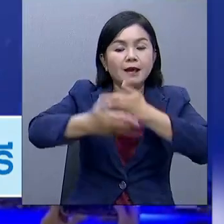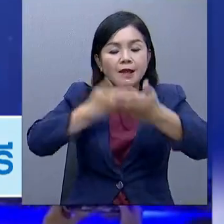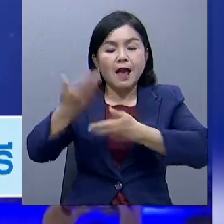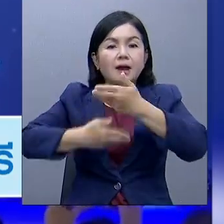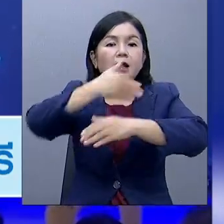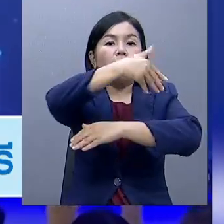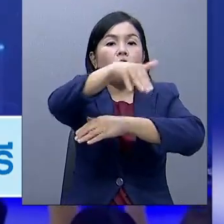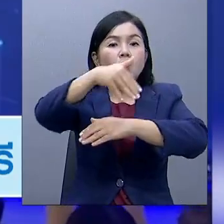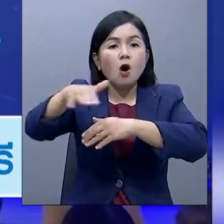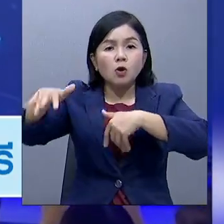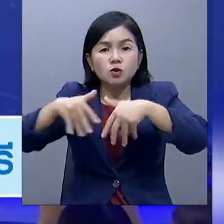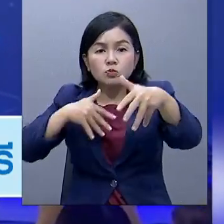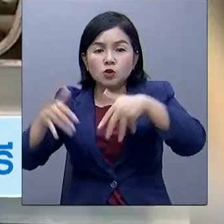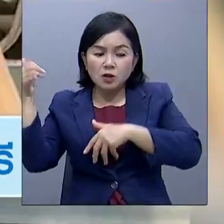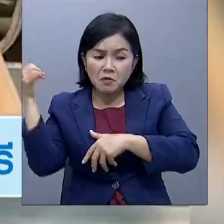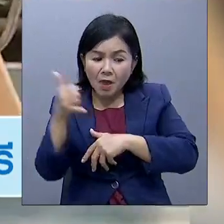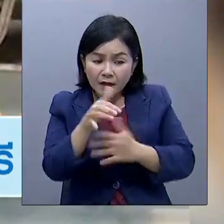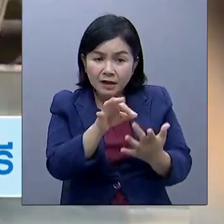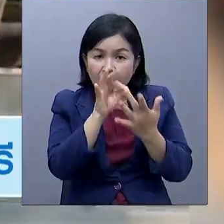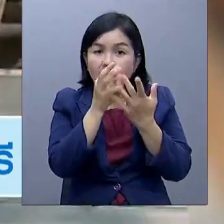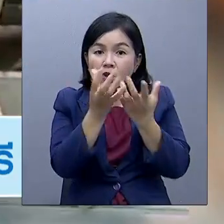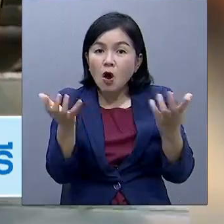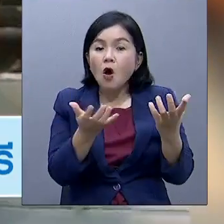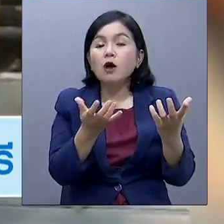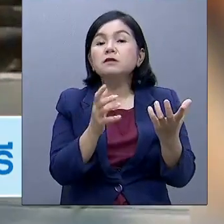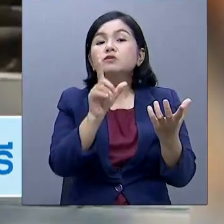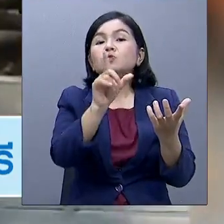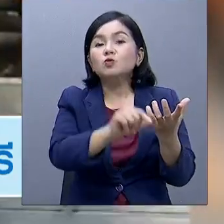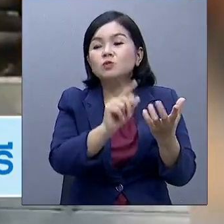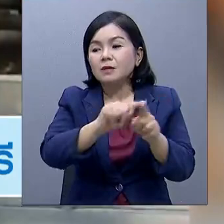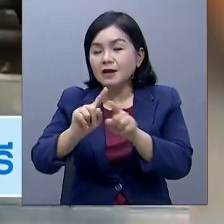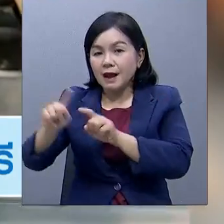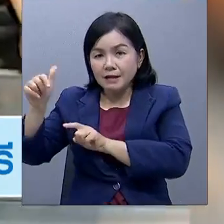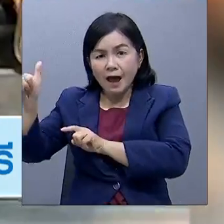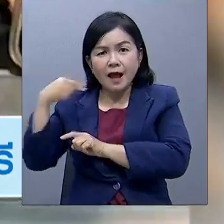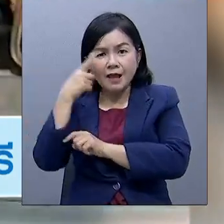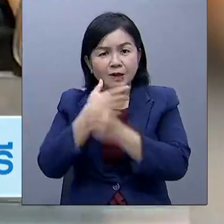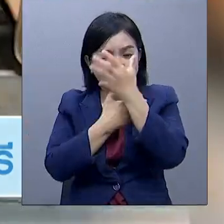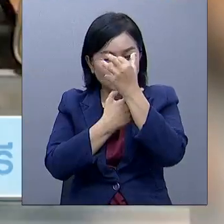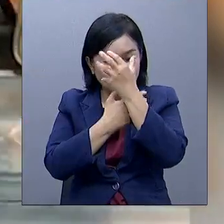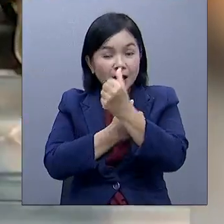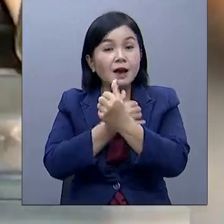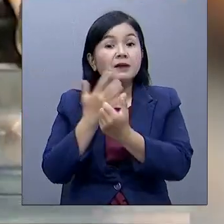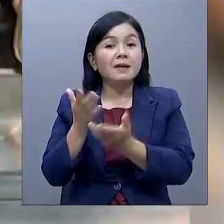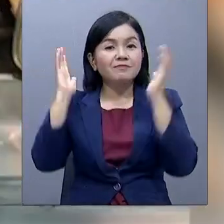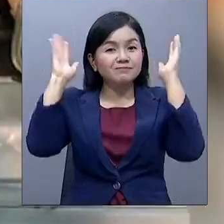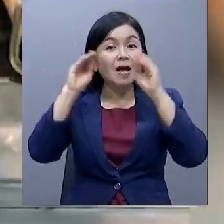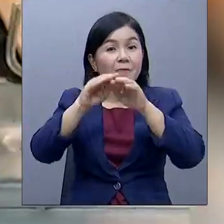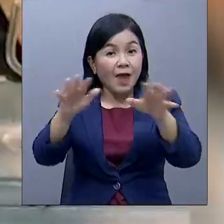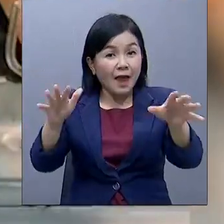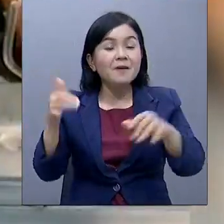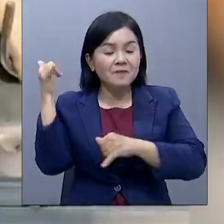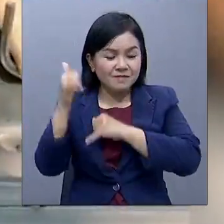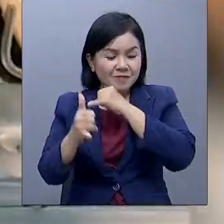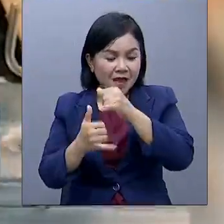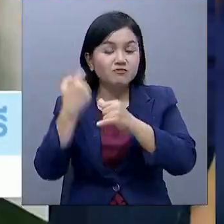คเองยังสามารถเลือกซื้อสินค้าคุณภาพดีในราคายุติธรรมอีกด้วยค่ะคุณผู้ชมท่านไหนสนใจนะคะก็อยากจะเชิญนะคะไปเที่ยวช